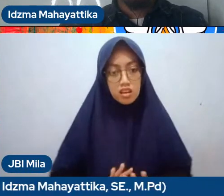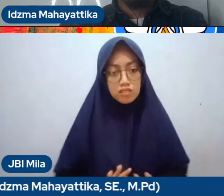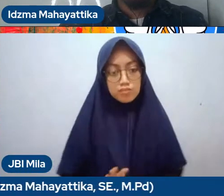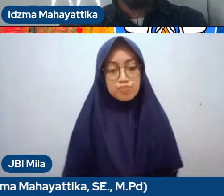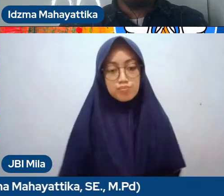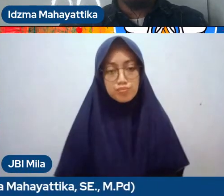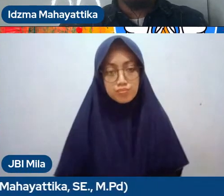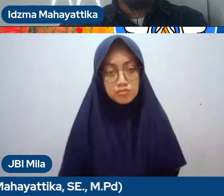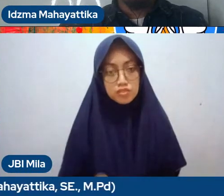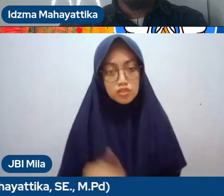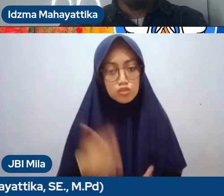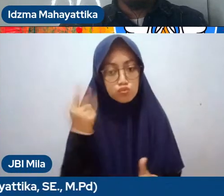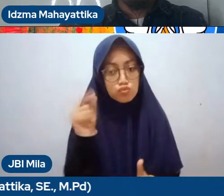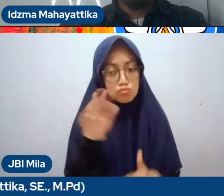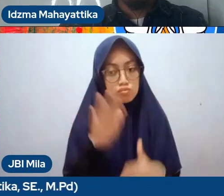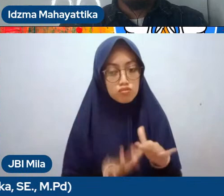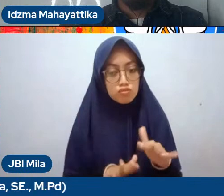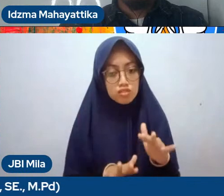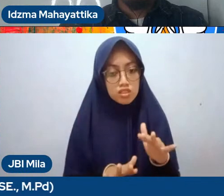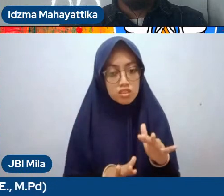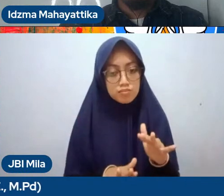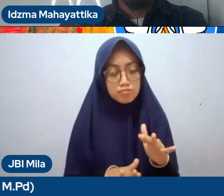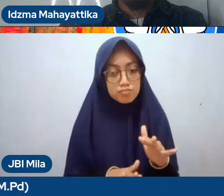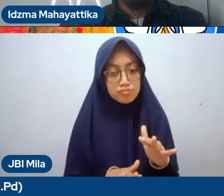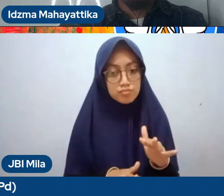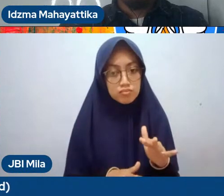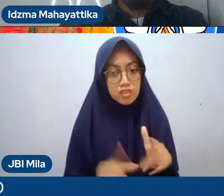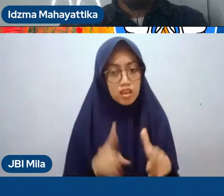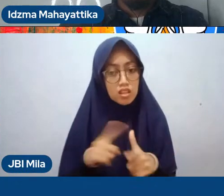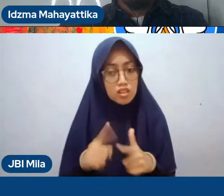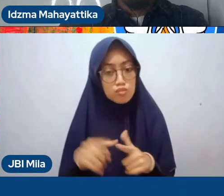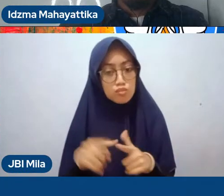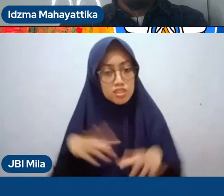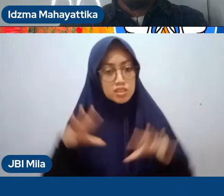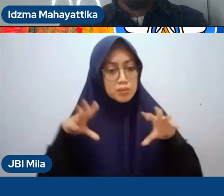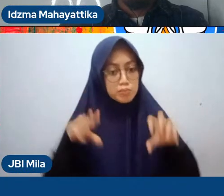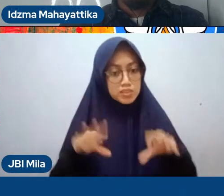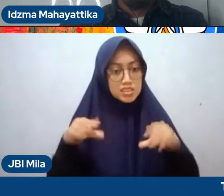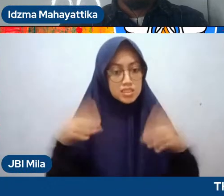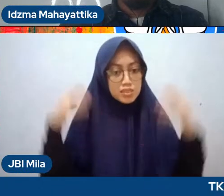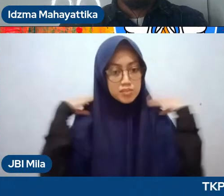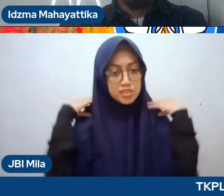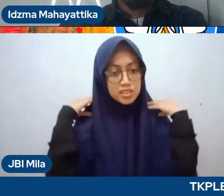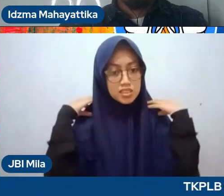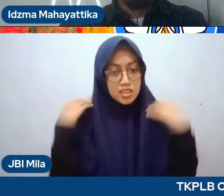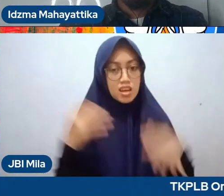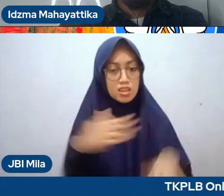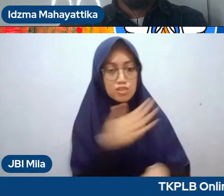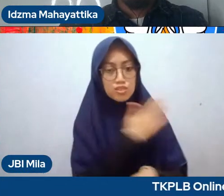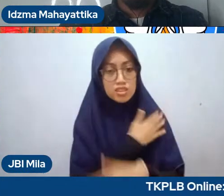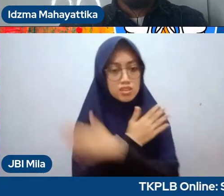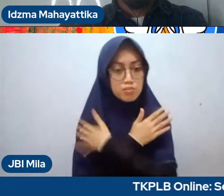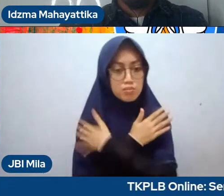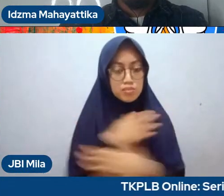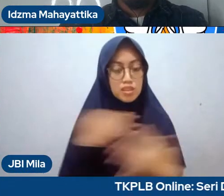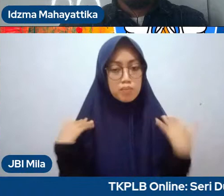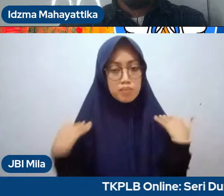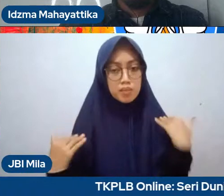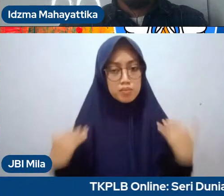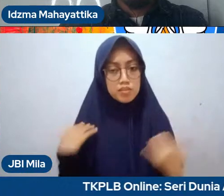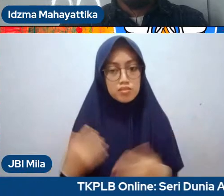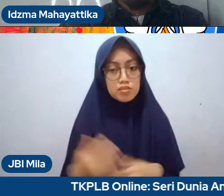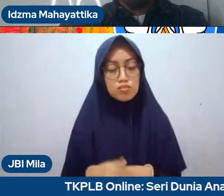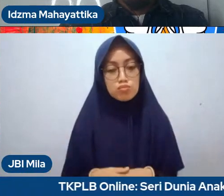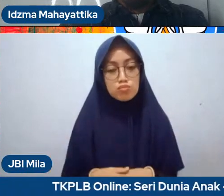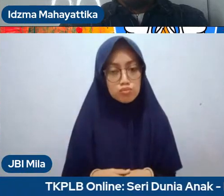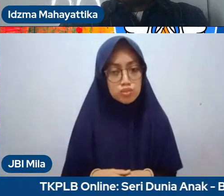untuk menurunkan, atau mungkin dengan dipijit barangkali ya, dipijit atau di tapping atau apa gitu, itu yang untuk